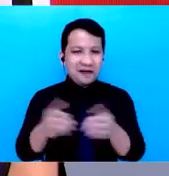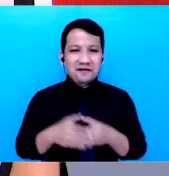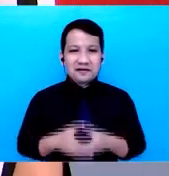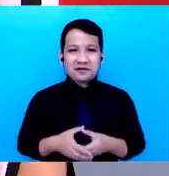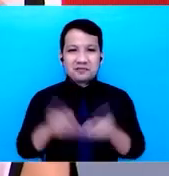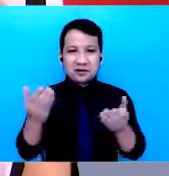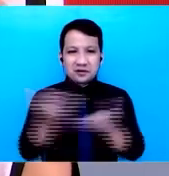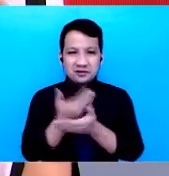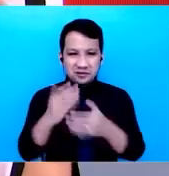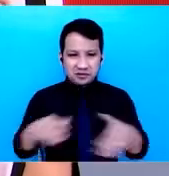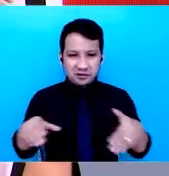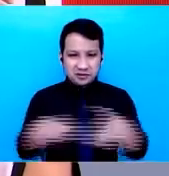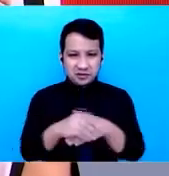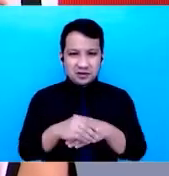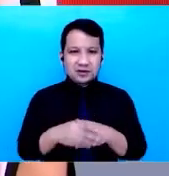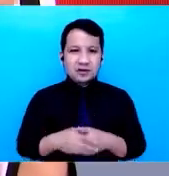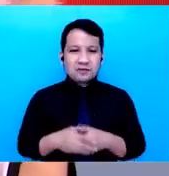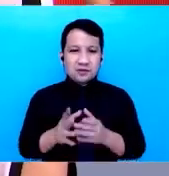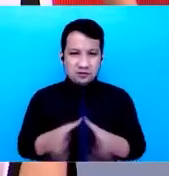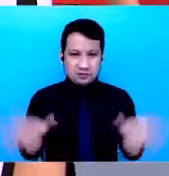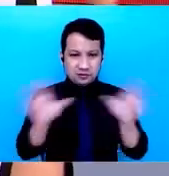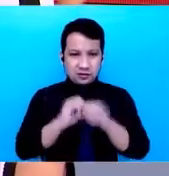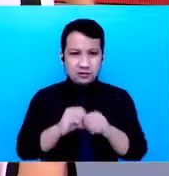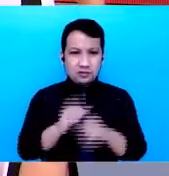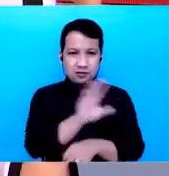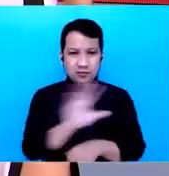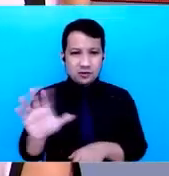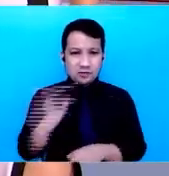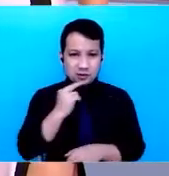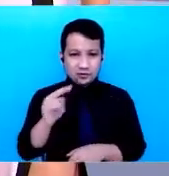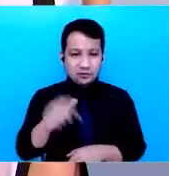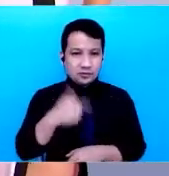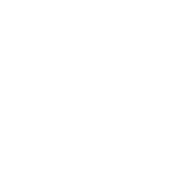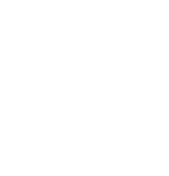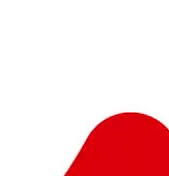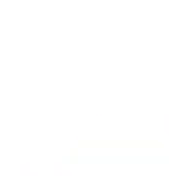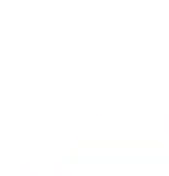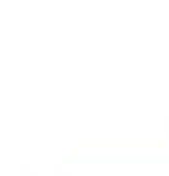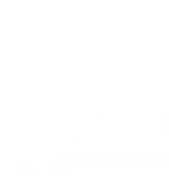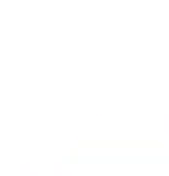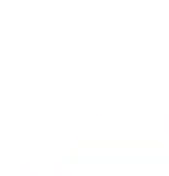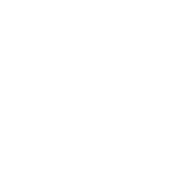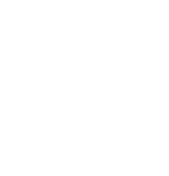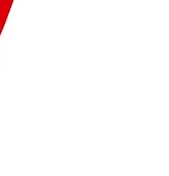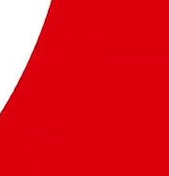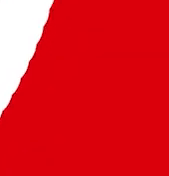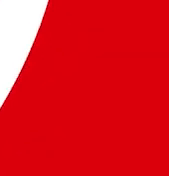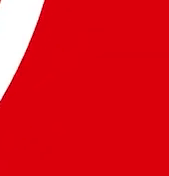newlyweds. At yan po ang ating Frontline News sa Sports. Ako po si Gretchen Ho.